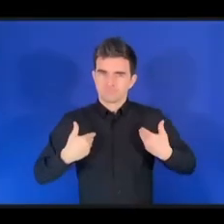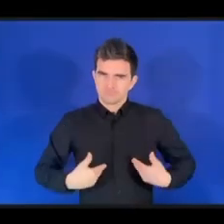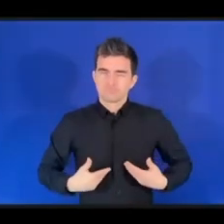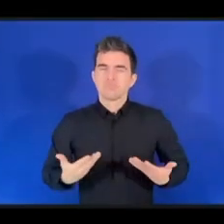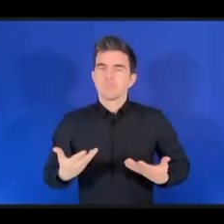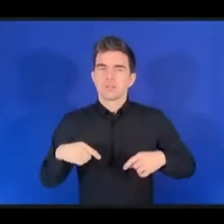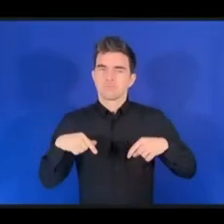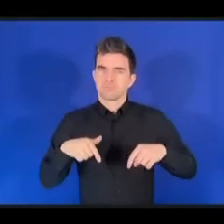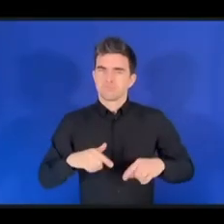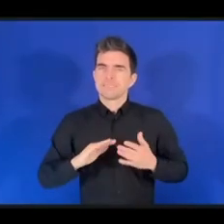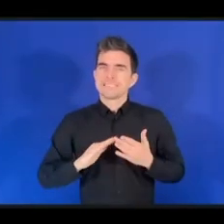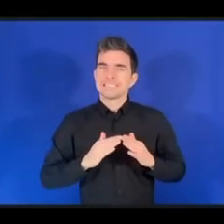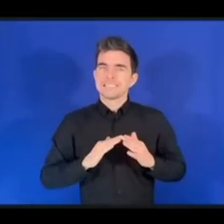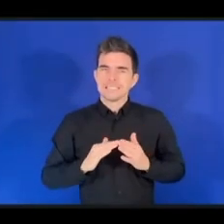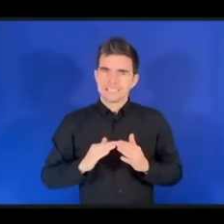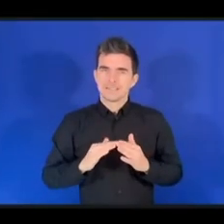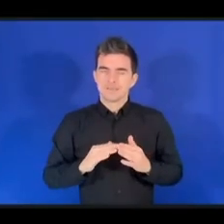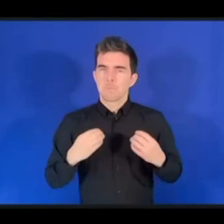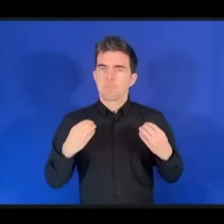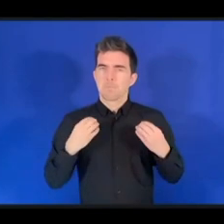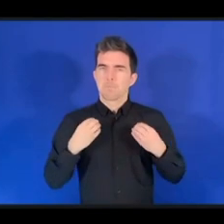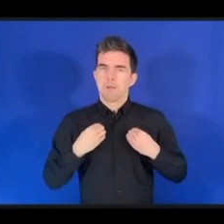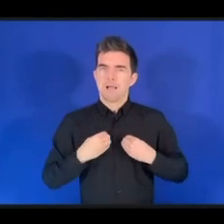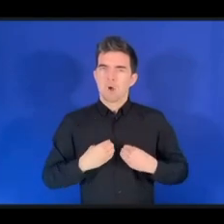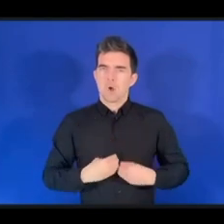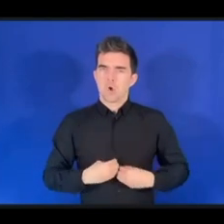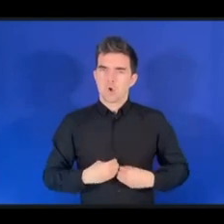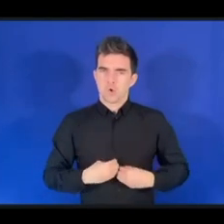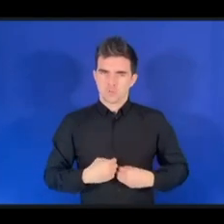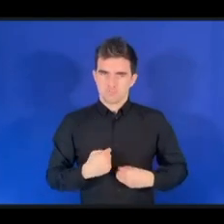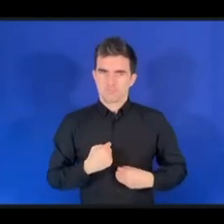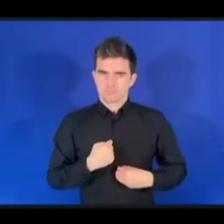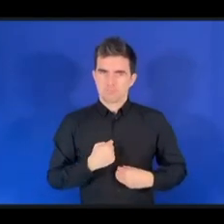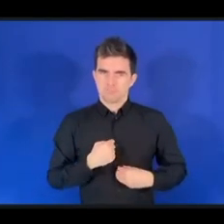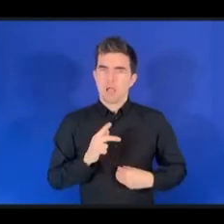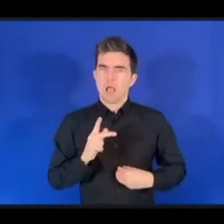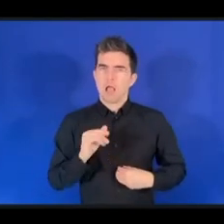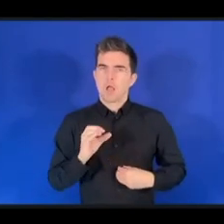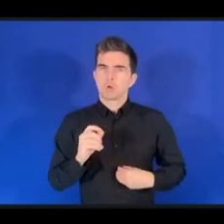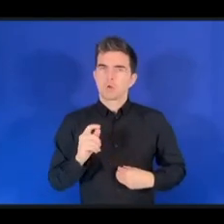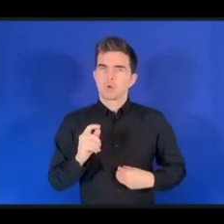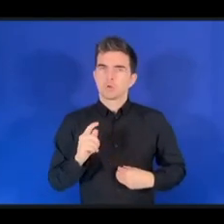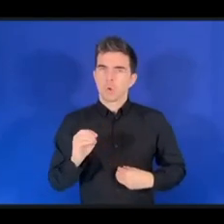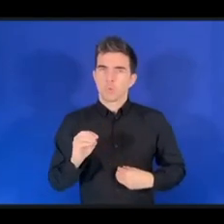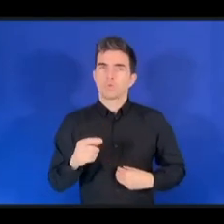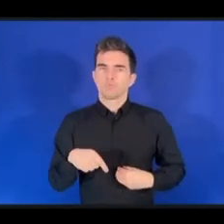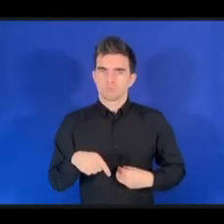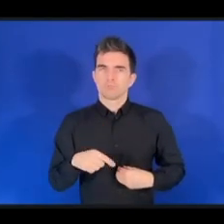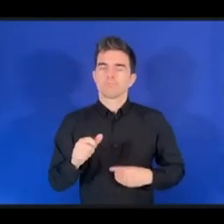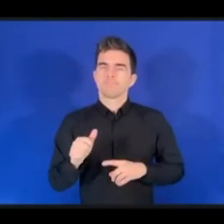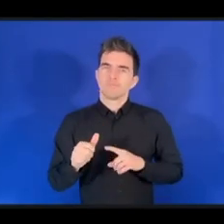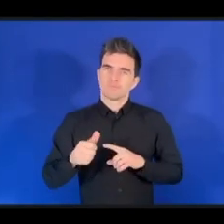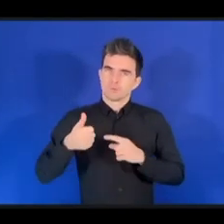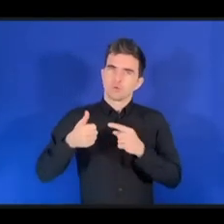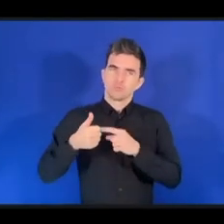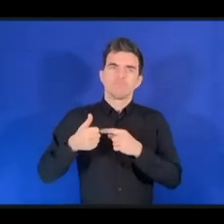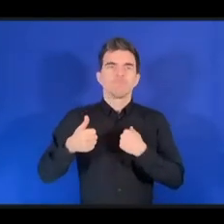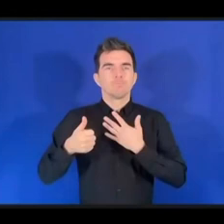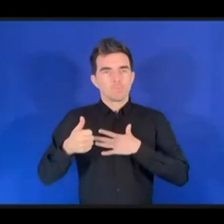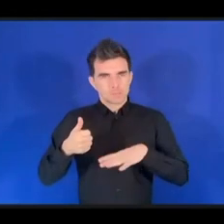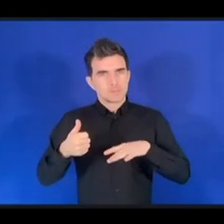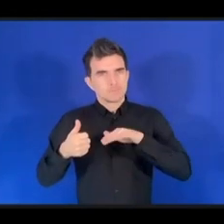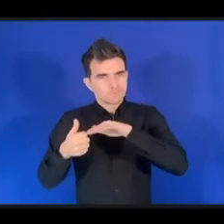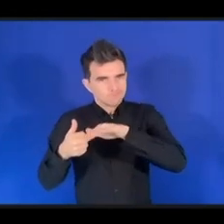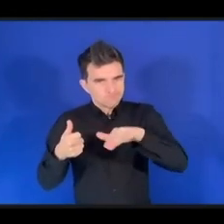maire de Kyoto tout d'abord mais mes remerciements vont à toutes celles et ceux qui ont